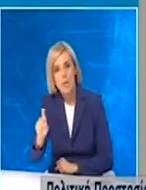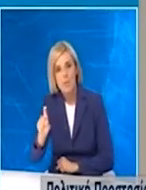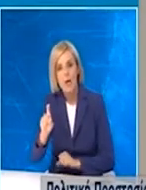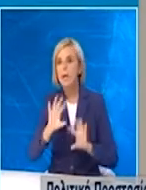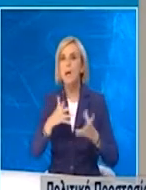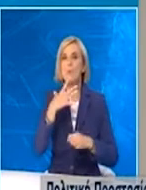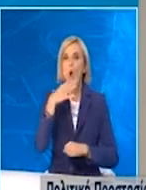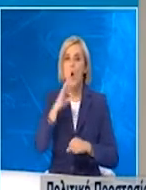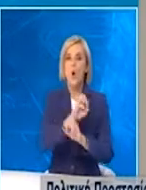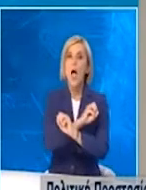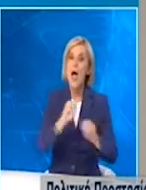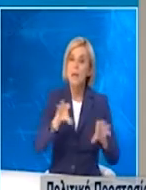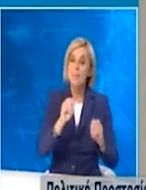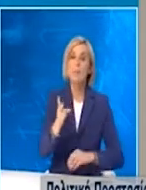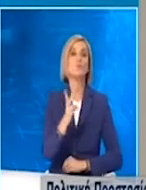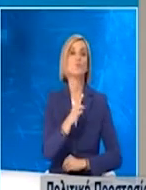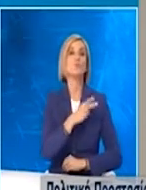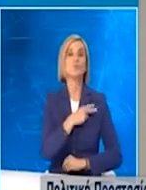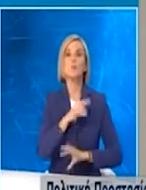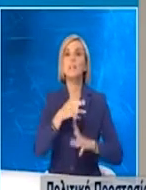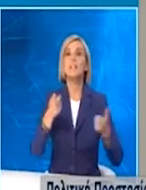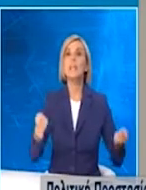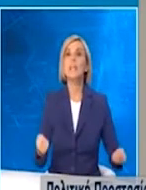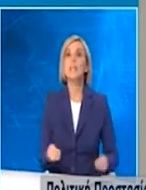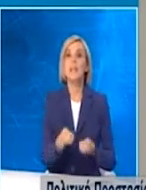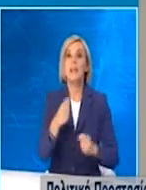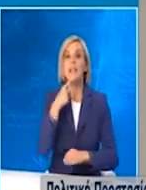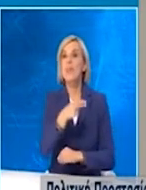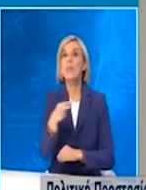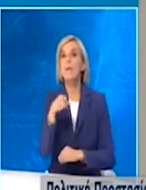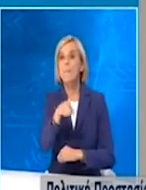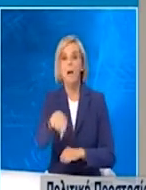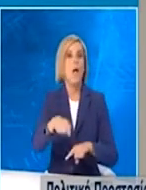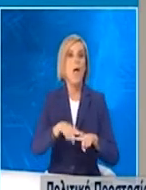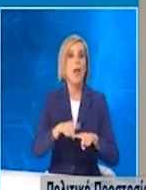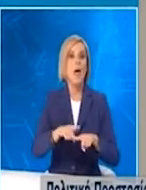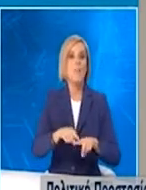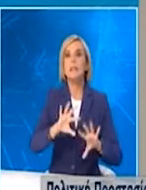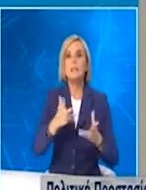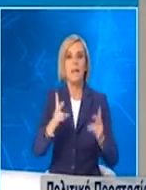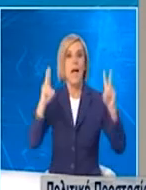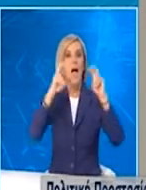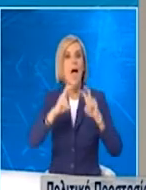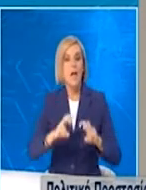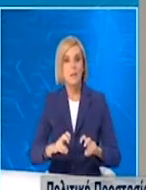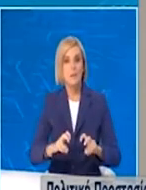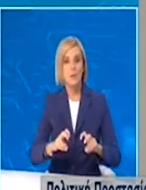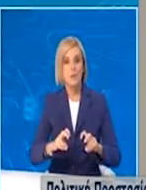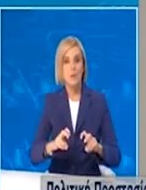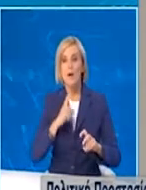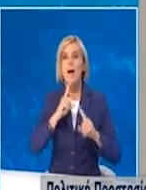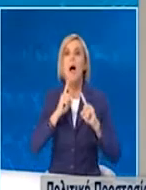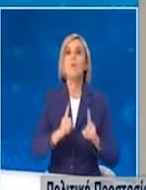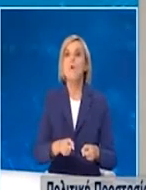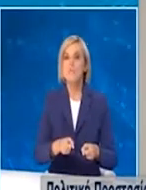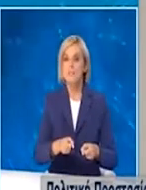από νοσοκομεία και 2.347 ανέρωσαν στο σπίτι τους. 195 άτομα κατέληξαν από τον